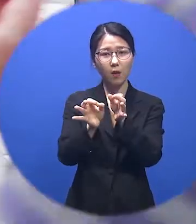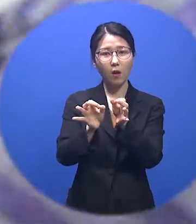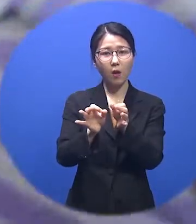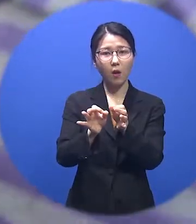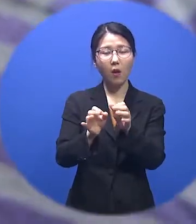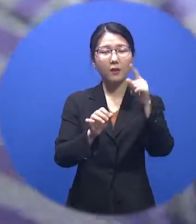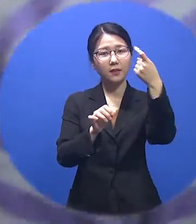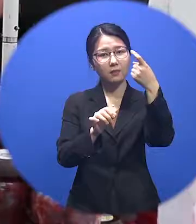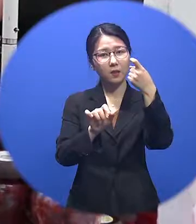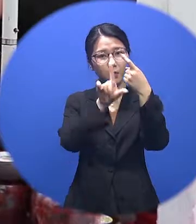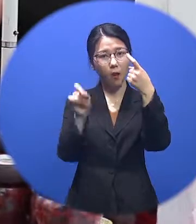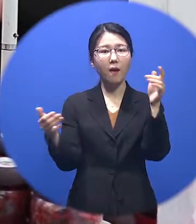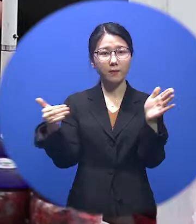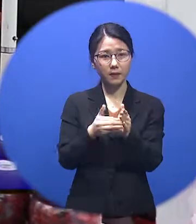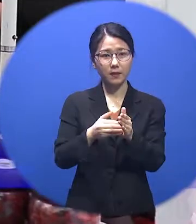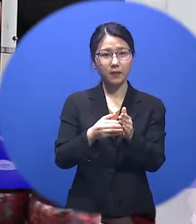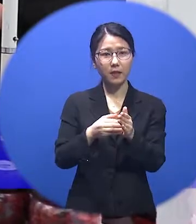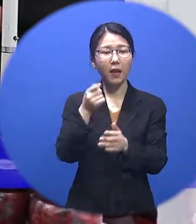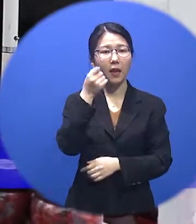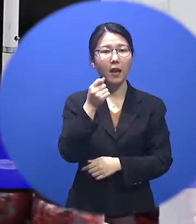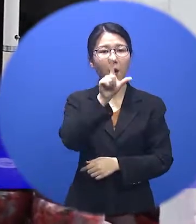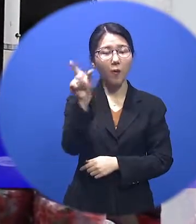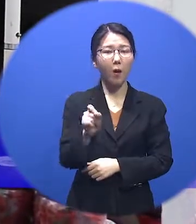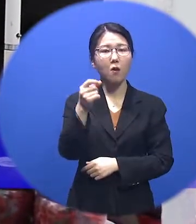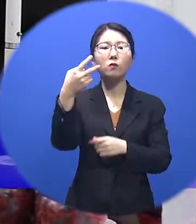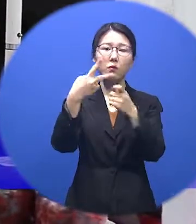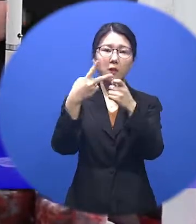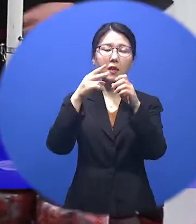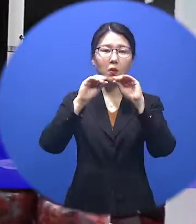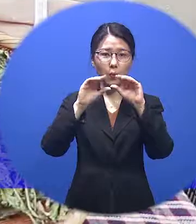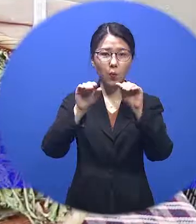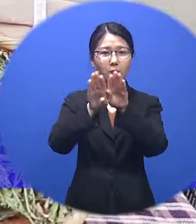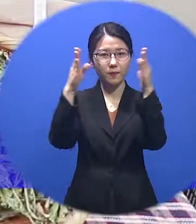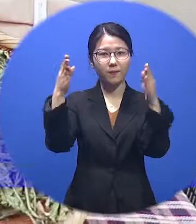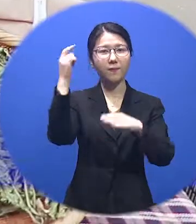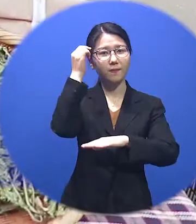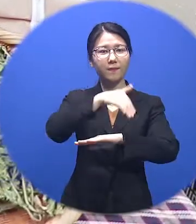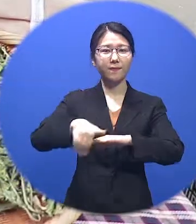오는 11월까지 매월 두 번째 토요일에 만나볼 수 있습니다.